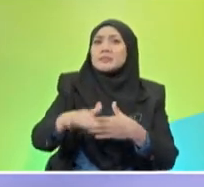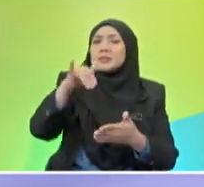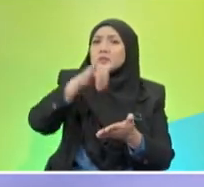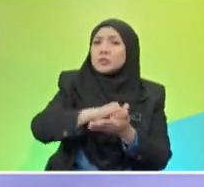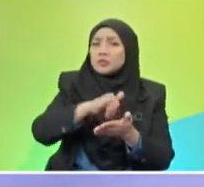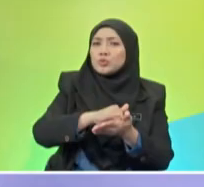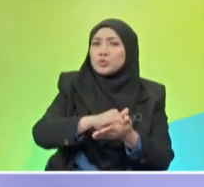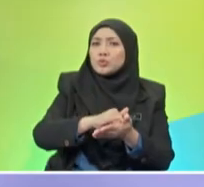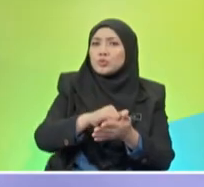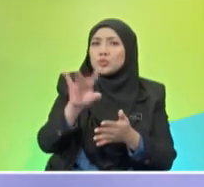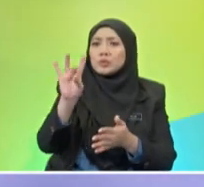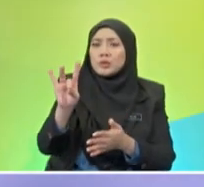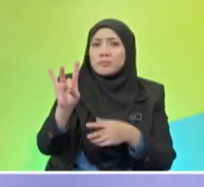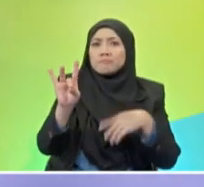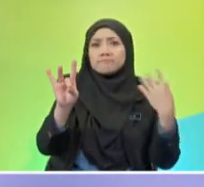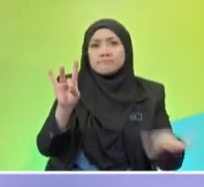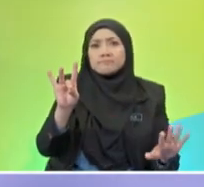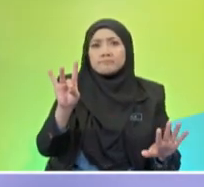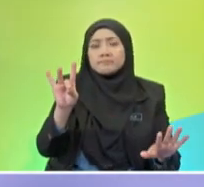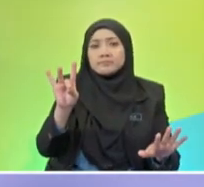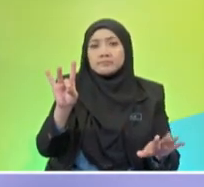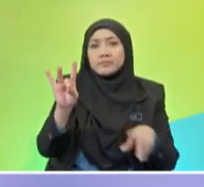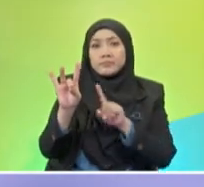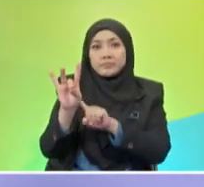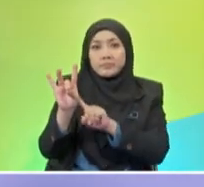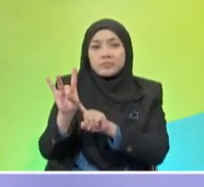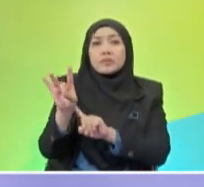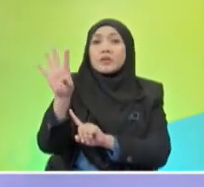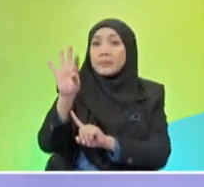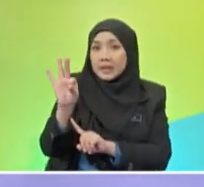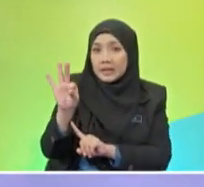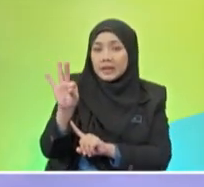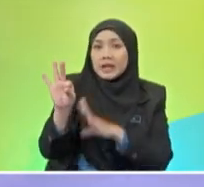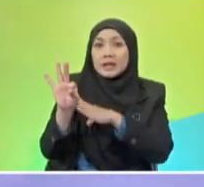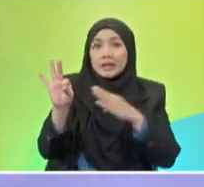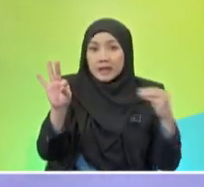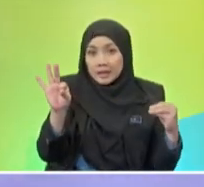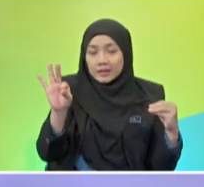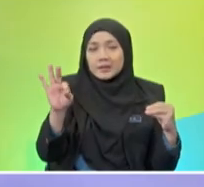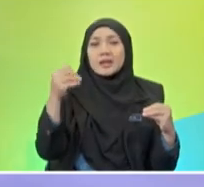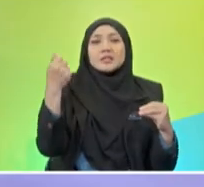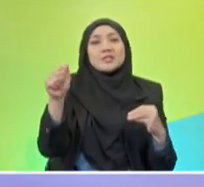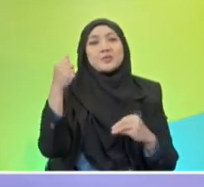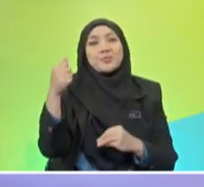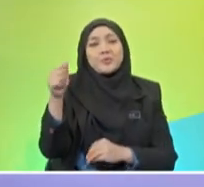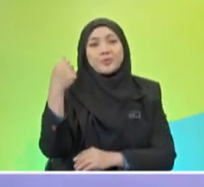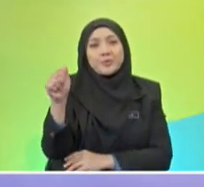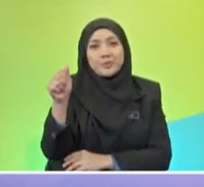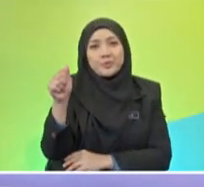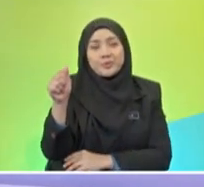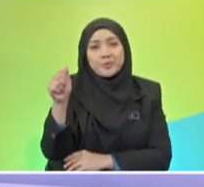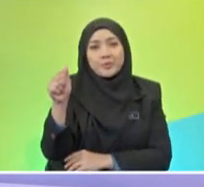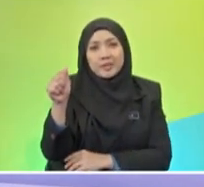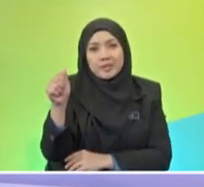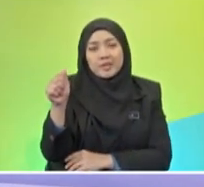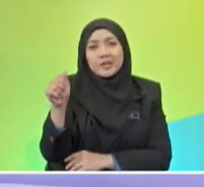Sembilan. Sembilan dulu, cikgu. Sembilan dan? 10. 10. Okey,